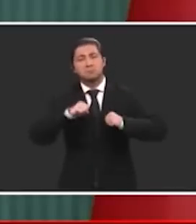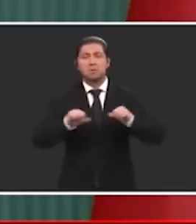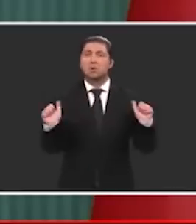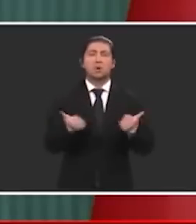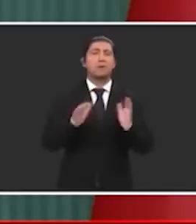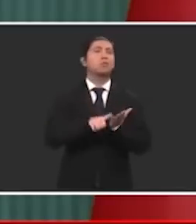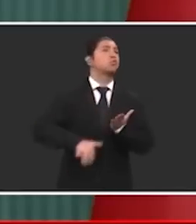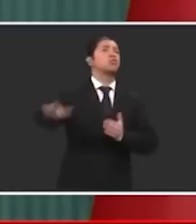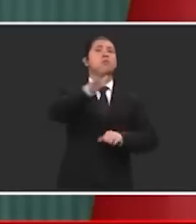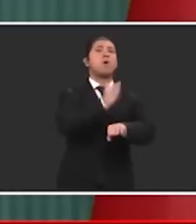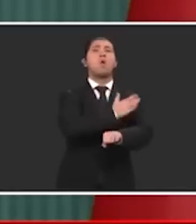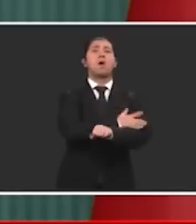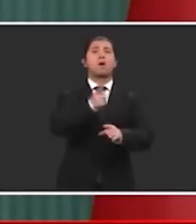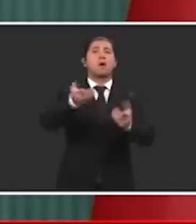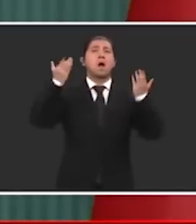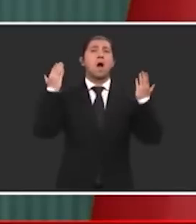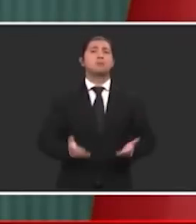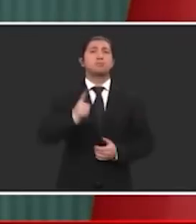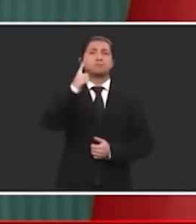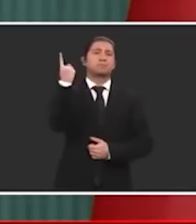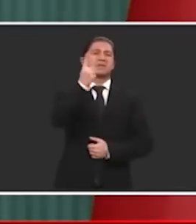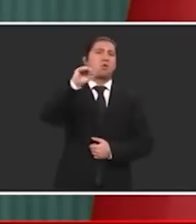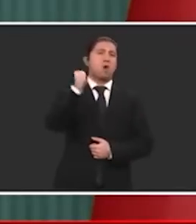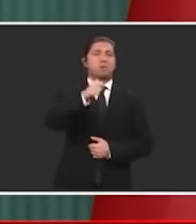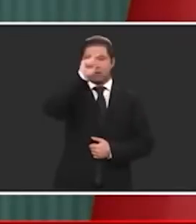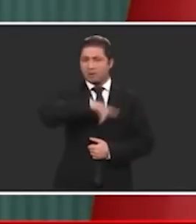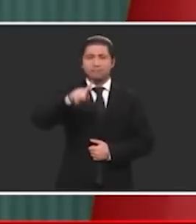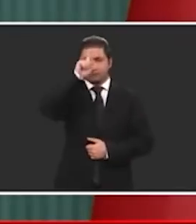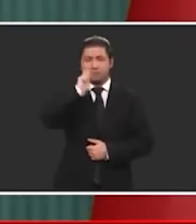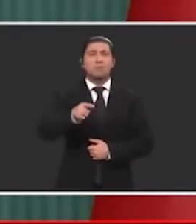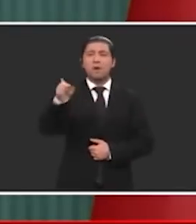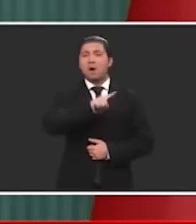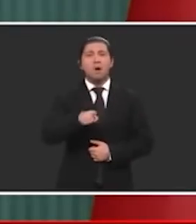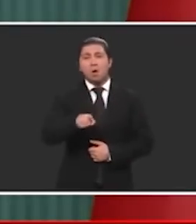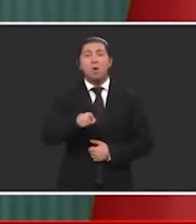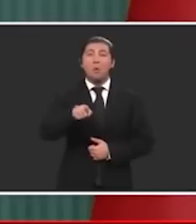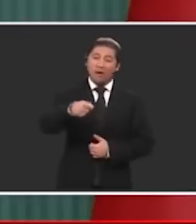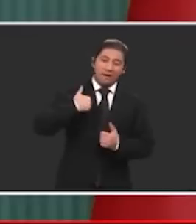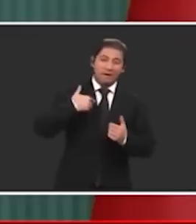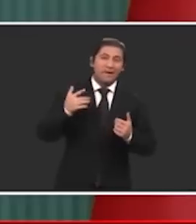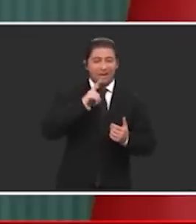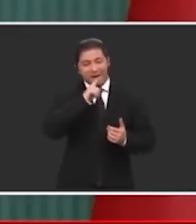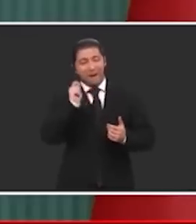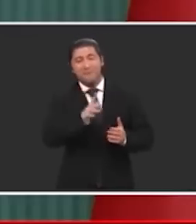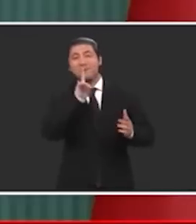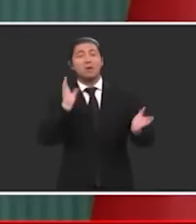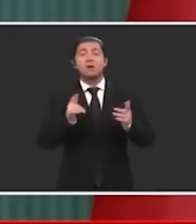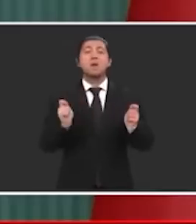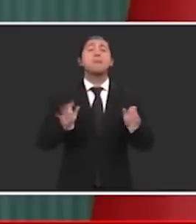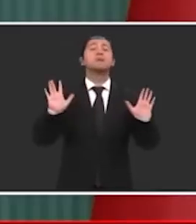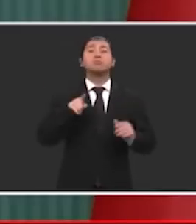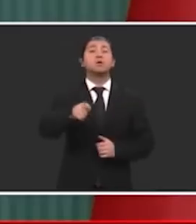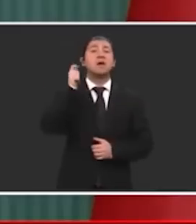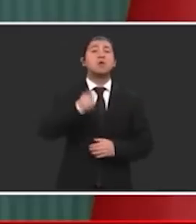tüm ülkelerin kabul ettiği bir gerçek var ki kimsenin bundan kurtuluşu yoktur. Bu